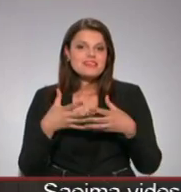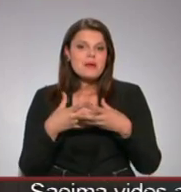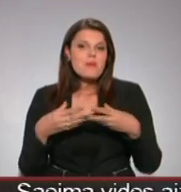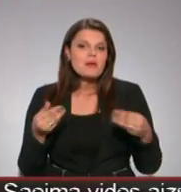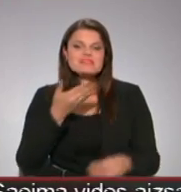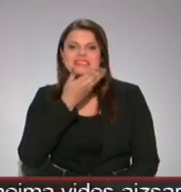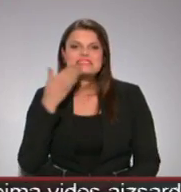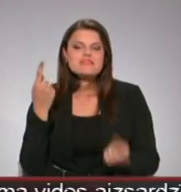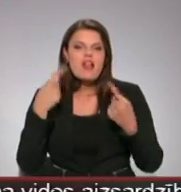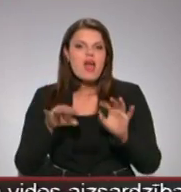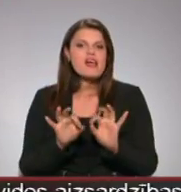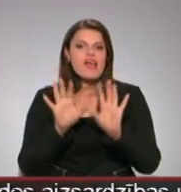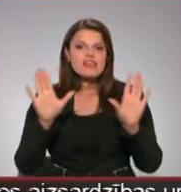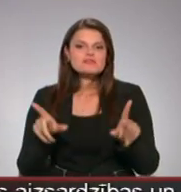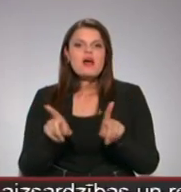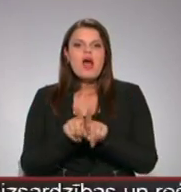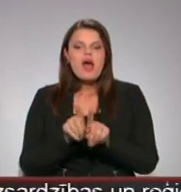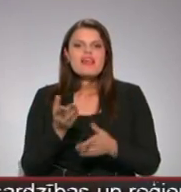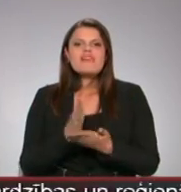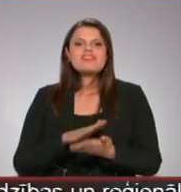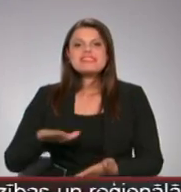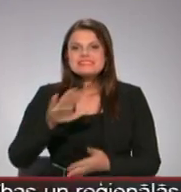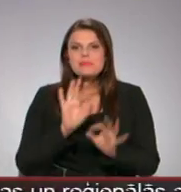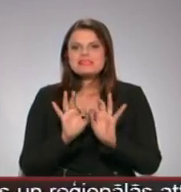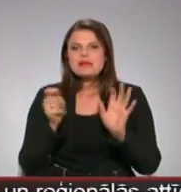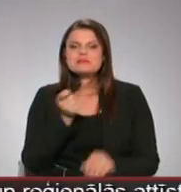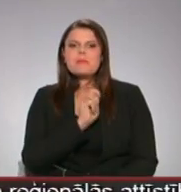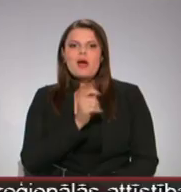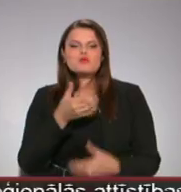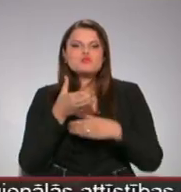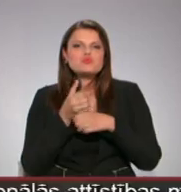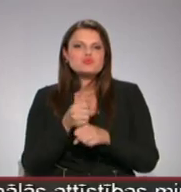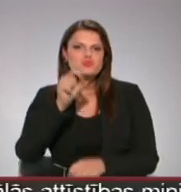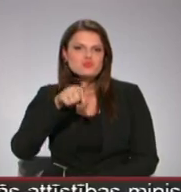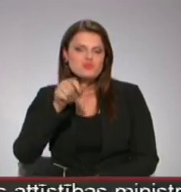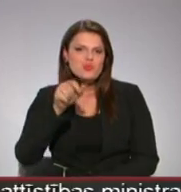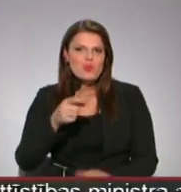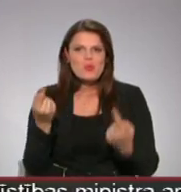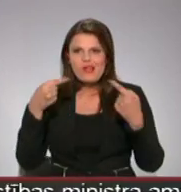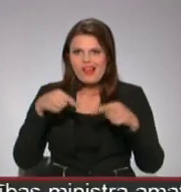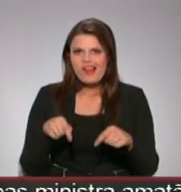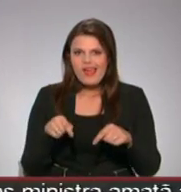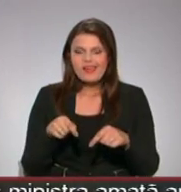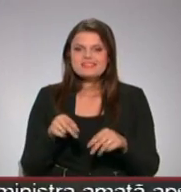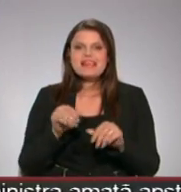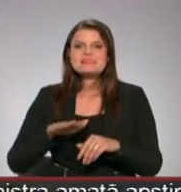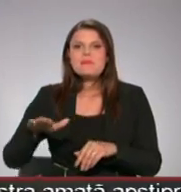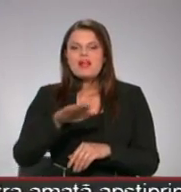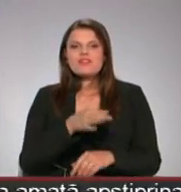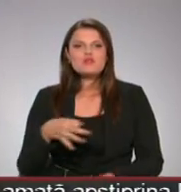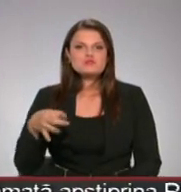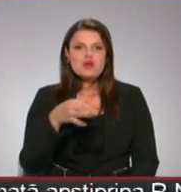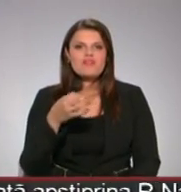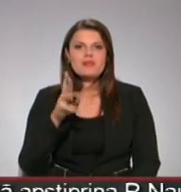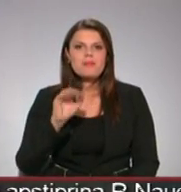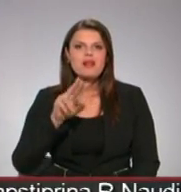Līdz ar pavasarīgu siltā laika iestāšanos arī Vidzemē sācies bērru sulu tecināšanas laiks. Smiltenes novada Brantu